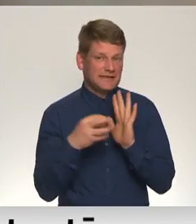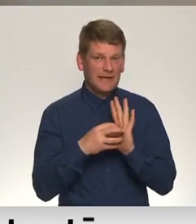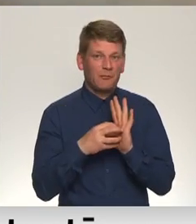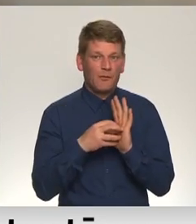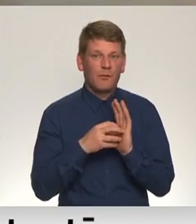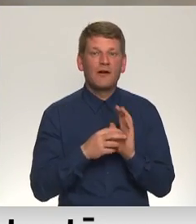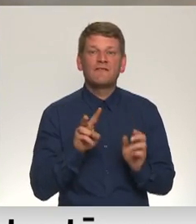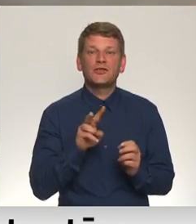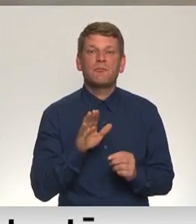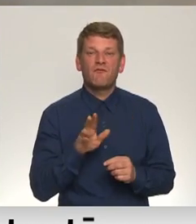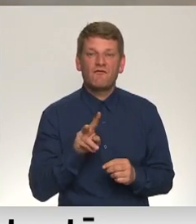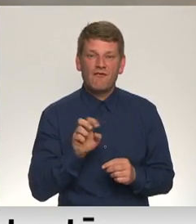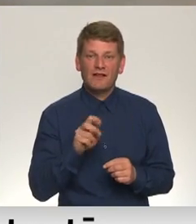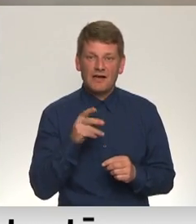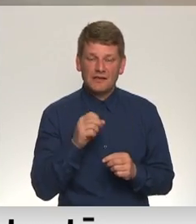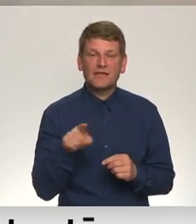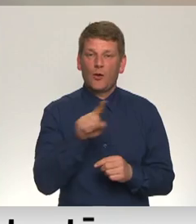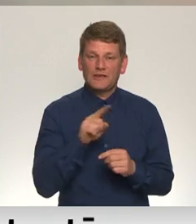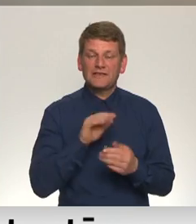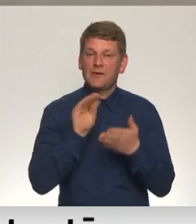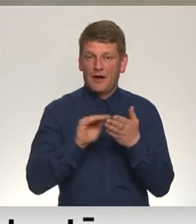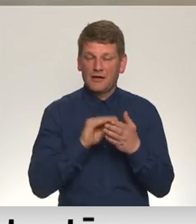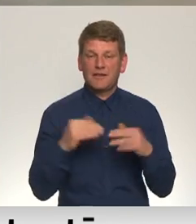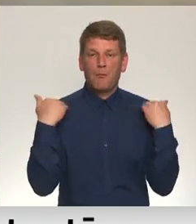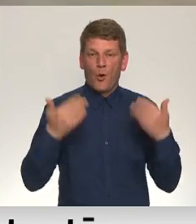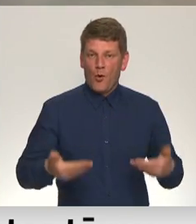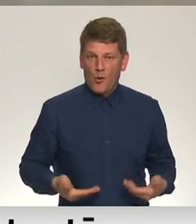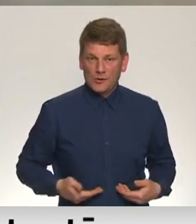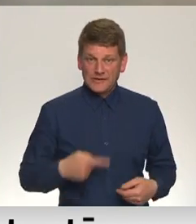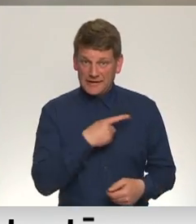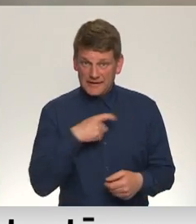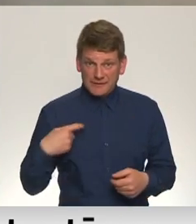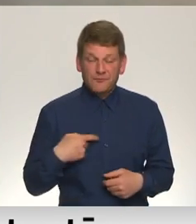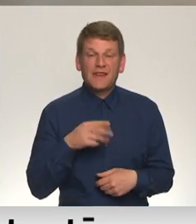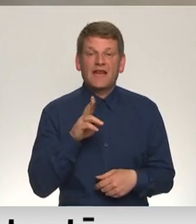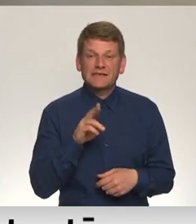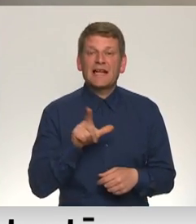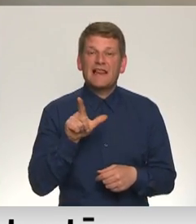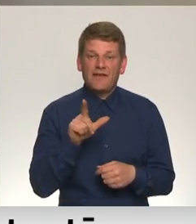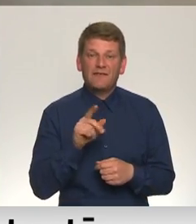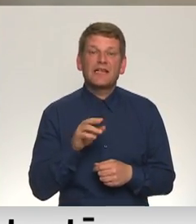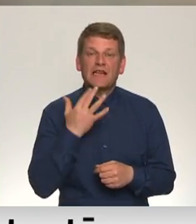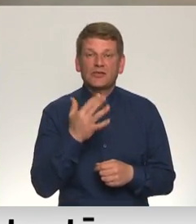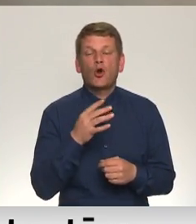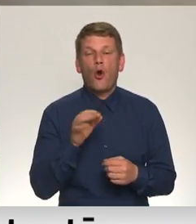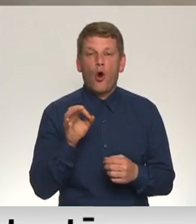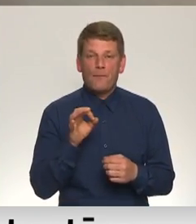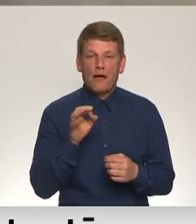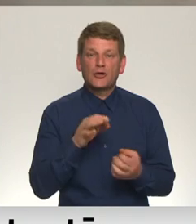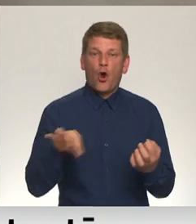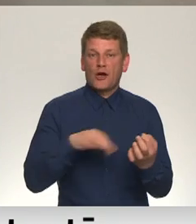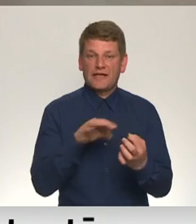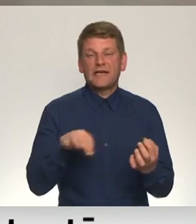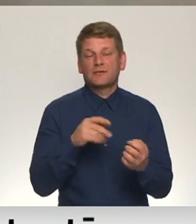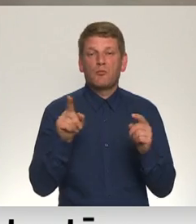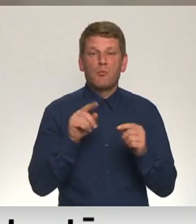– višivankas, jeb tautiskiem rakstiem izšūtas blūzes. Nazars ir Ļvīvas nacionālās operas orķestra mūziķis. Viņš